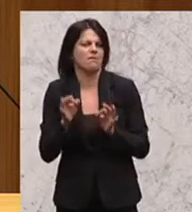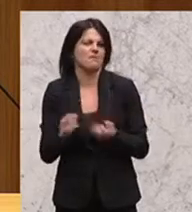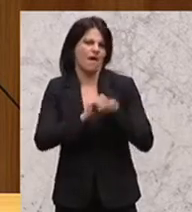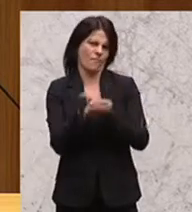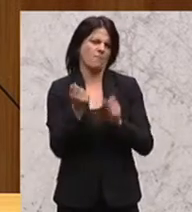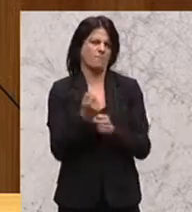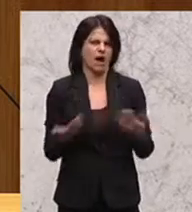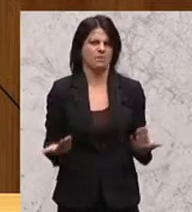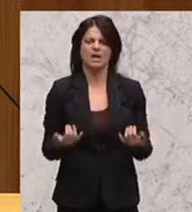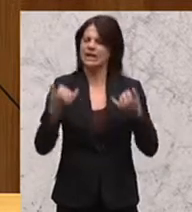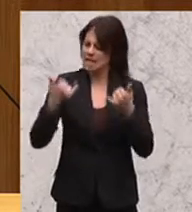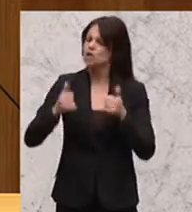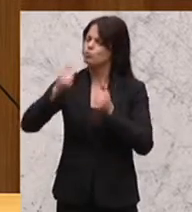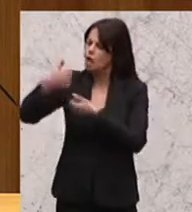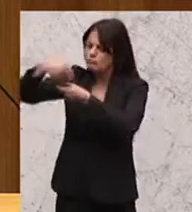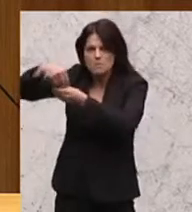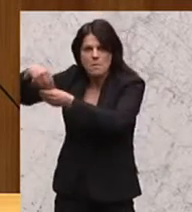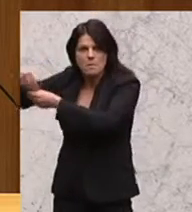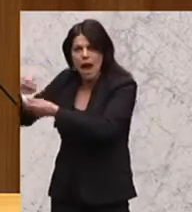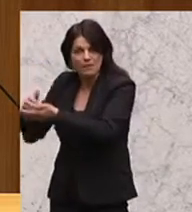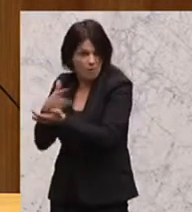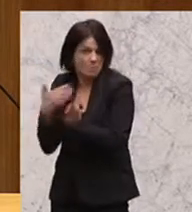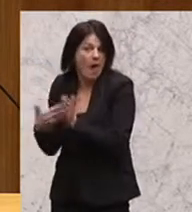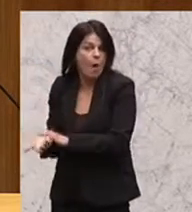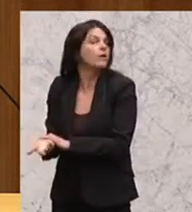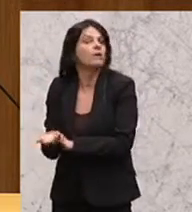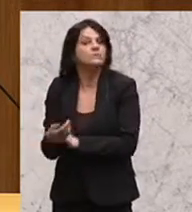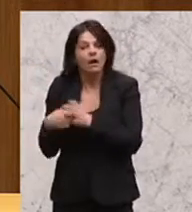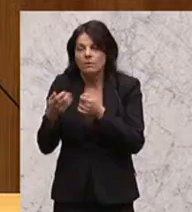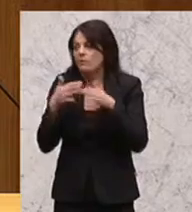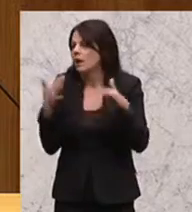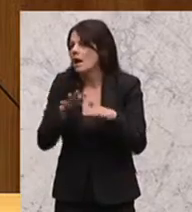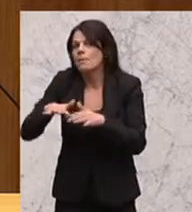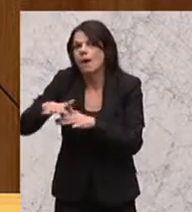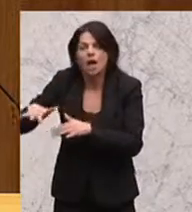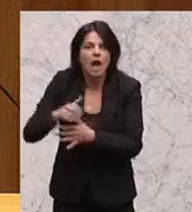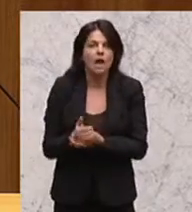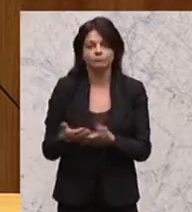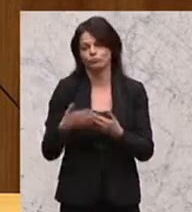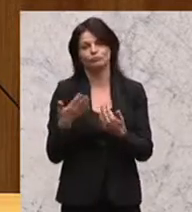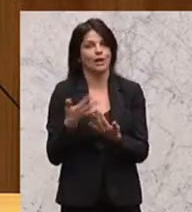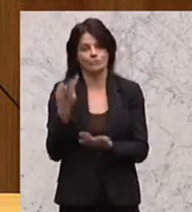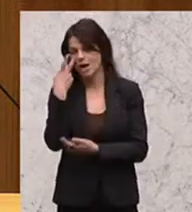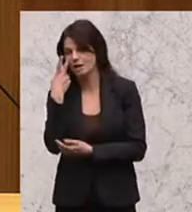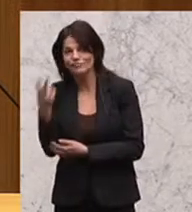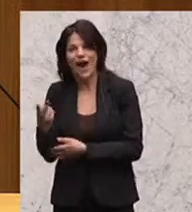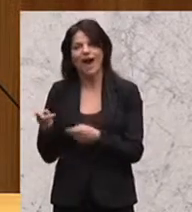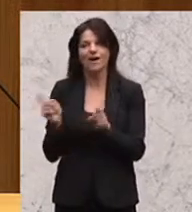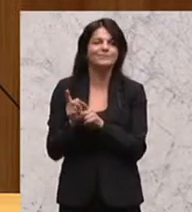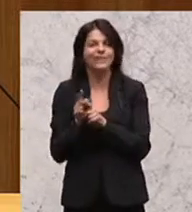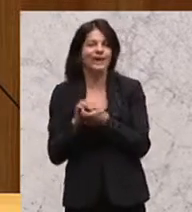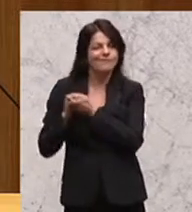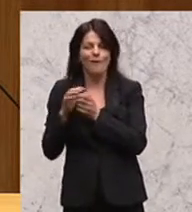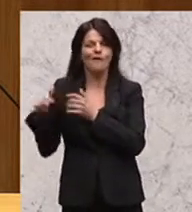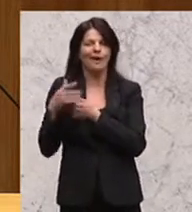machen, jetzt die Einsparungen zu machen, die notwendig sind. Und da gibt es viele Bereiche. Schauen wir uns allein einmal den Proporz an.